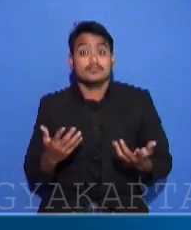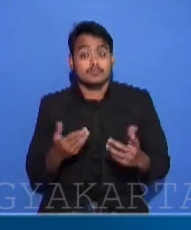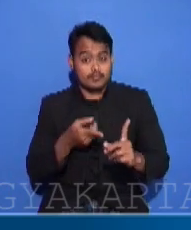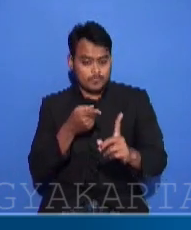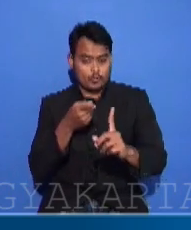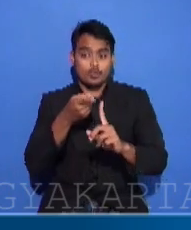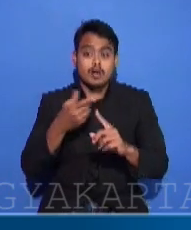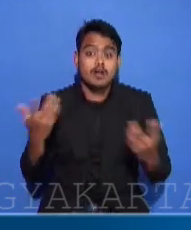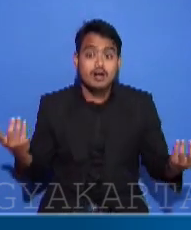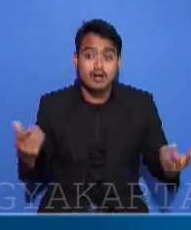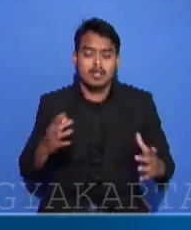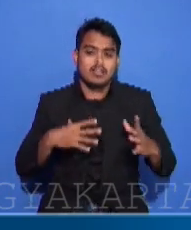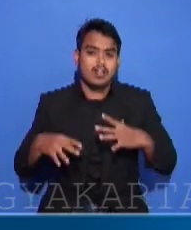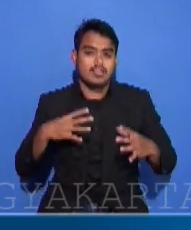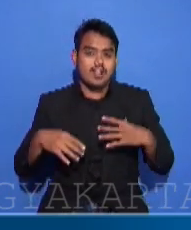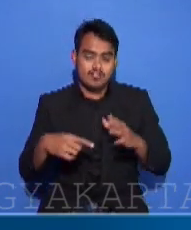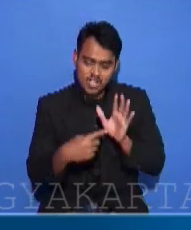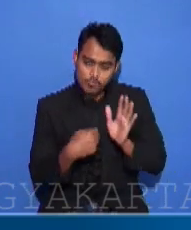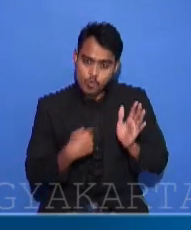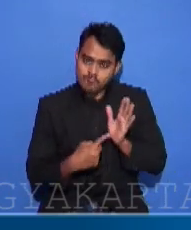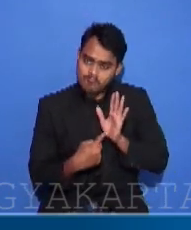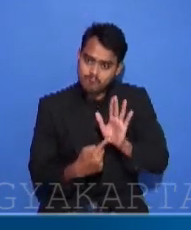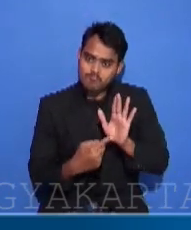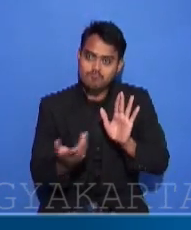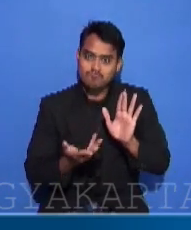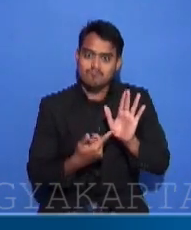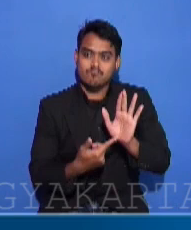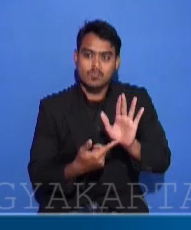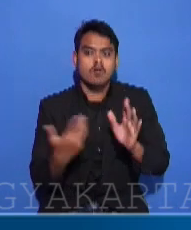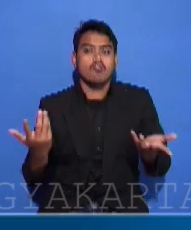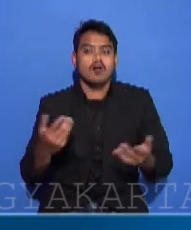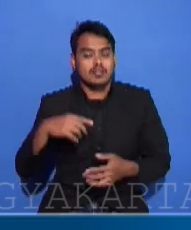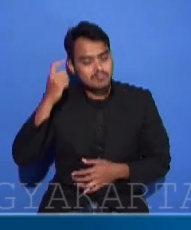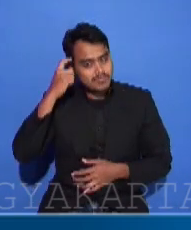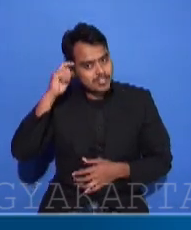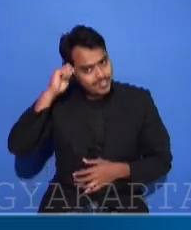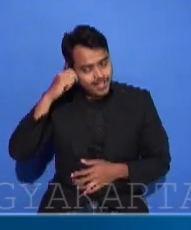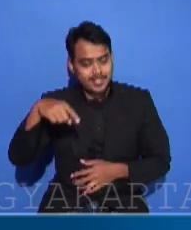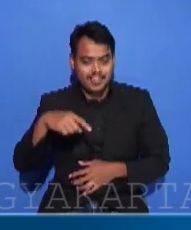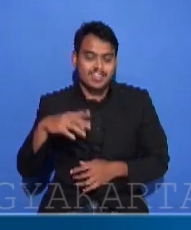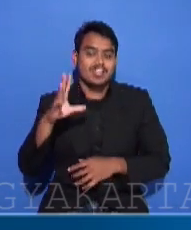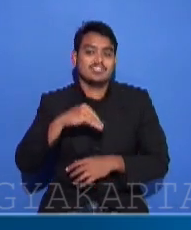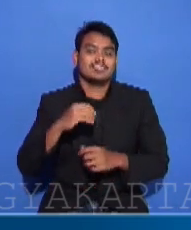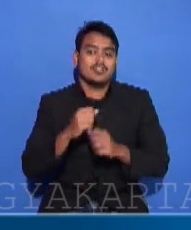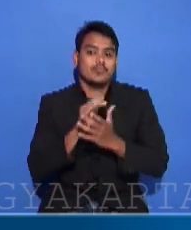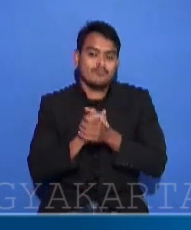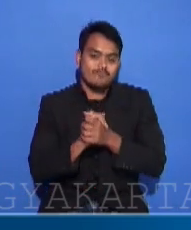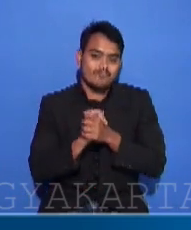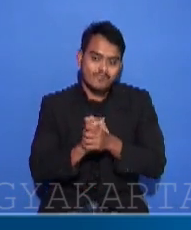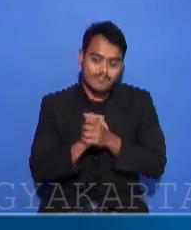drama teatrikal peringatan Hari Penegakan Kedaulatan Negara kali ini, yaitu mengenalkan sejarah peristiwa serangan